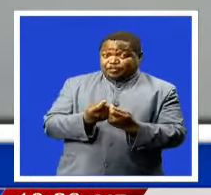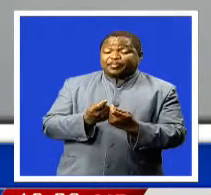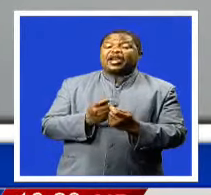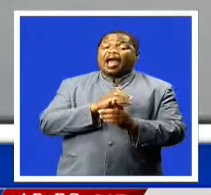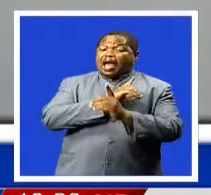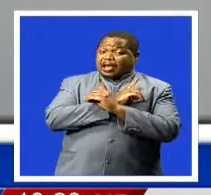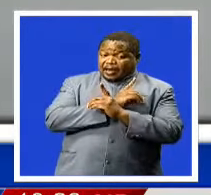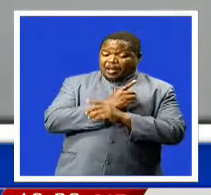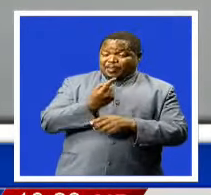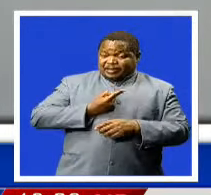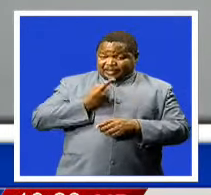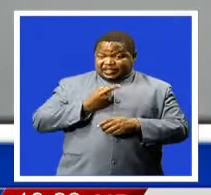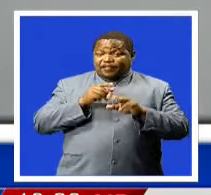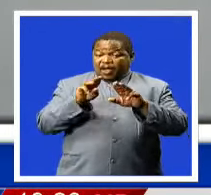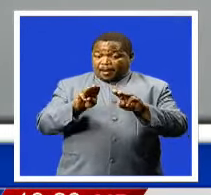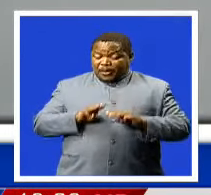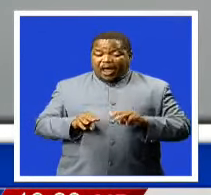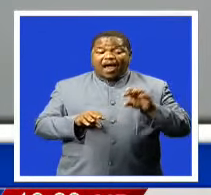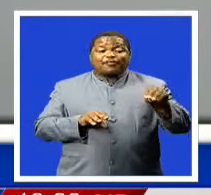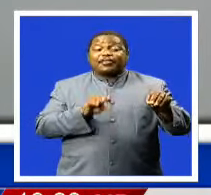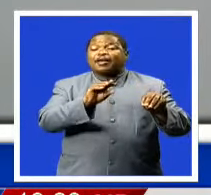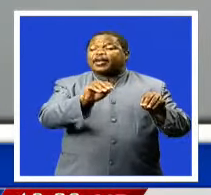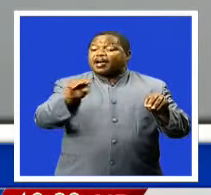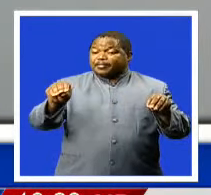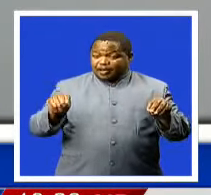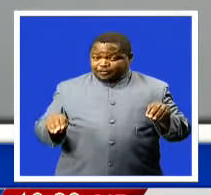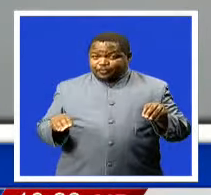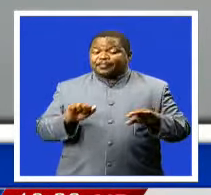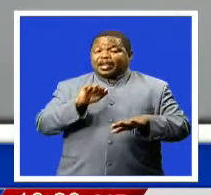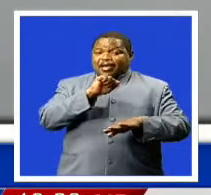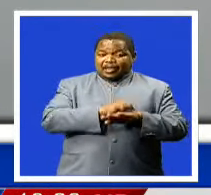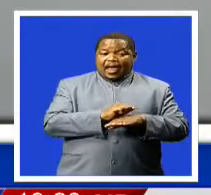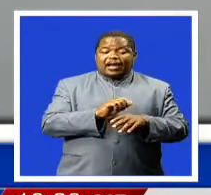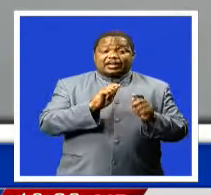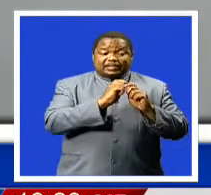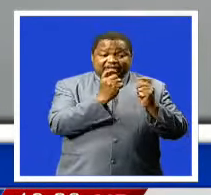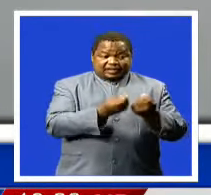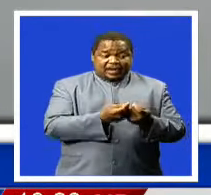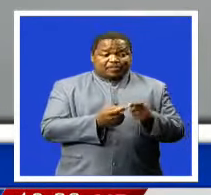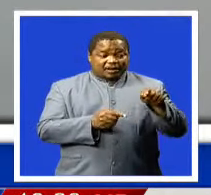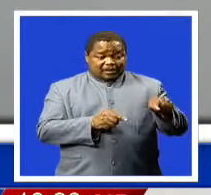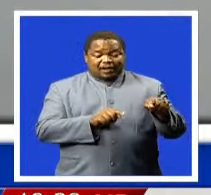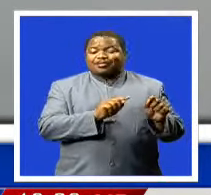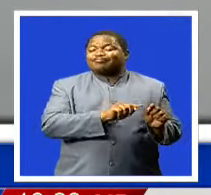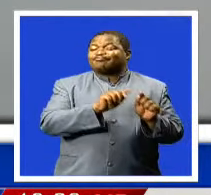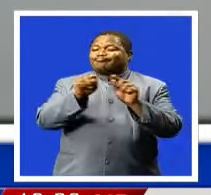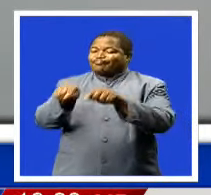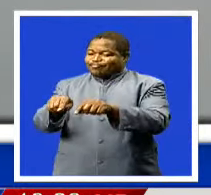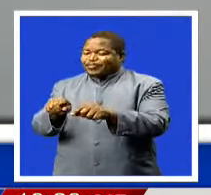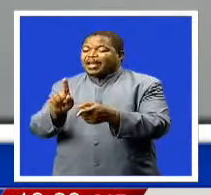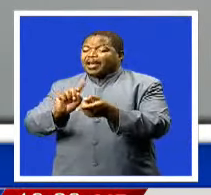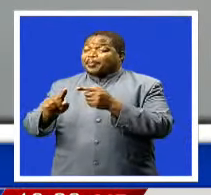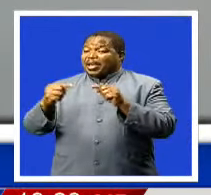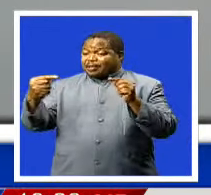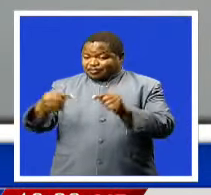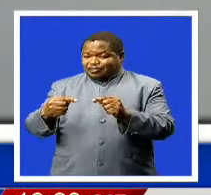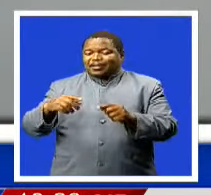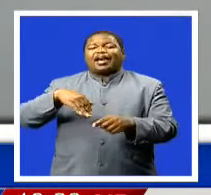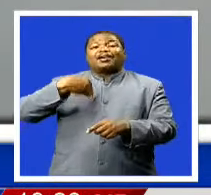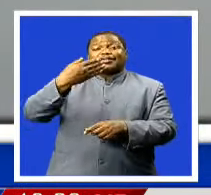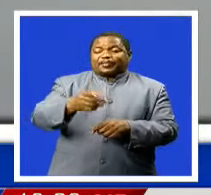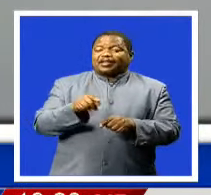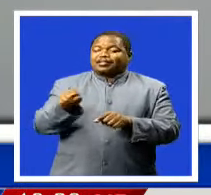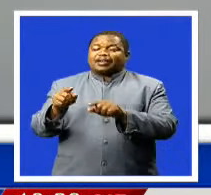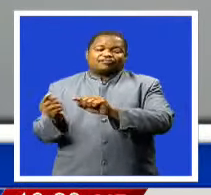ukuthi lamanye ama-team ayodlalela khona ayodlala naleyo team ibe home lelenye lelenye ibe away next time lelenye ihambe ibe